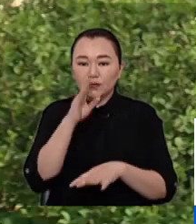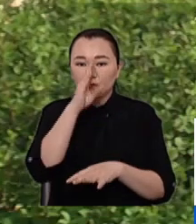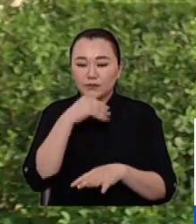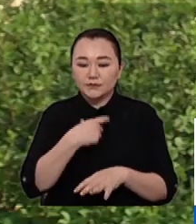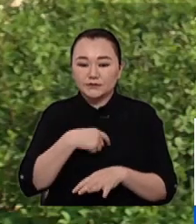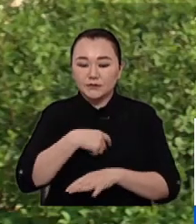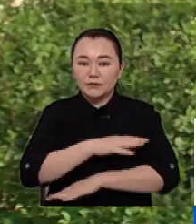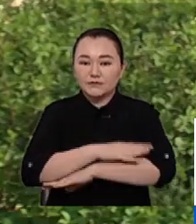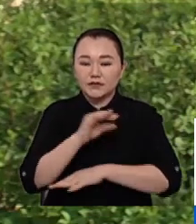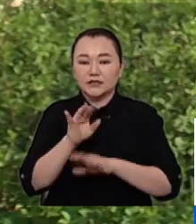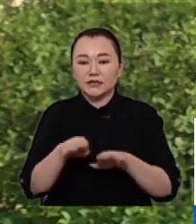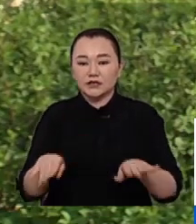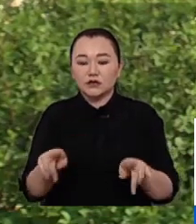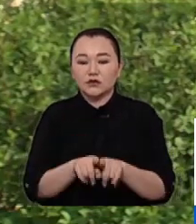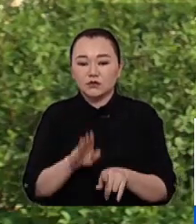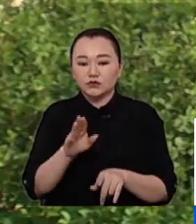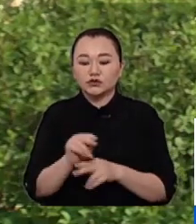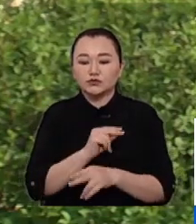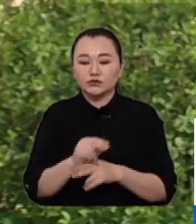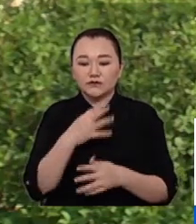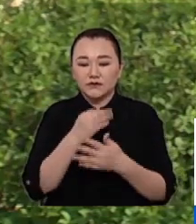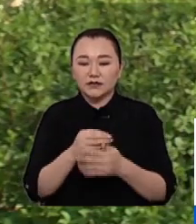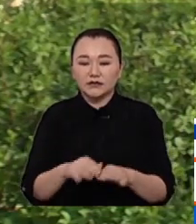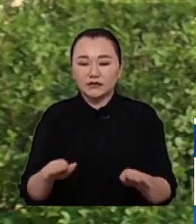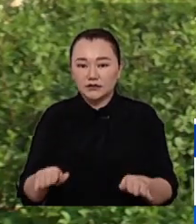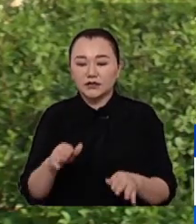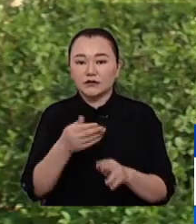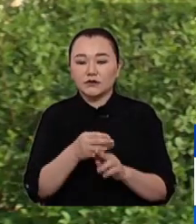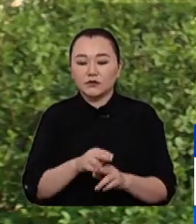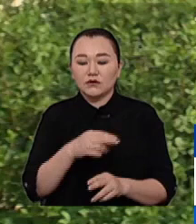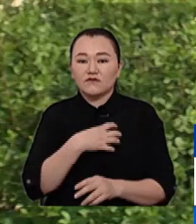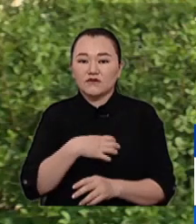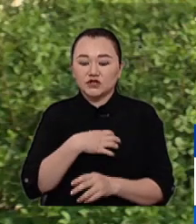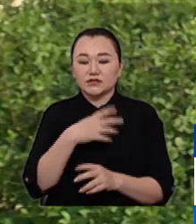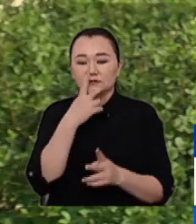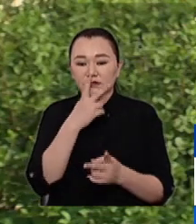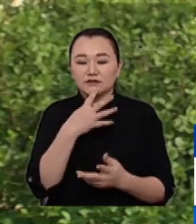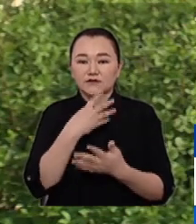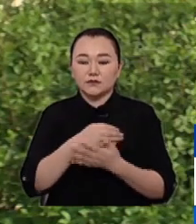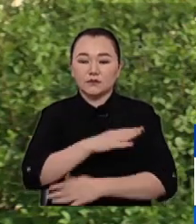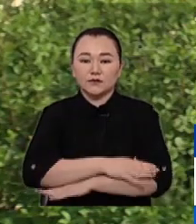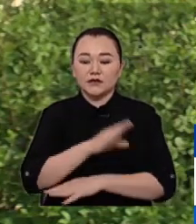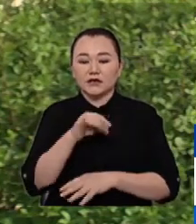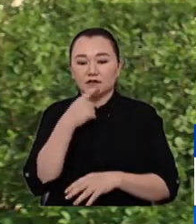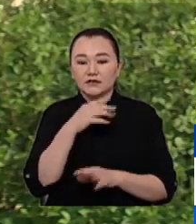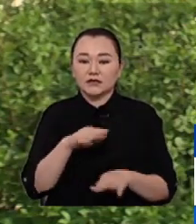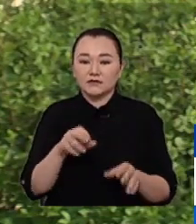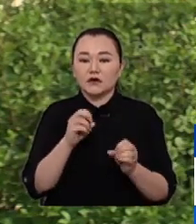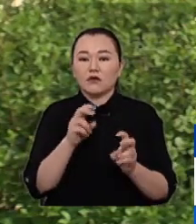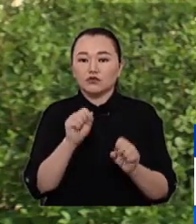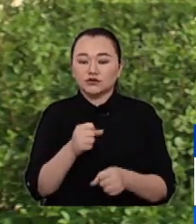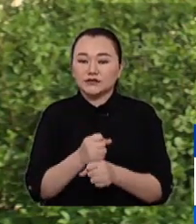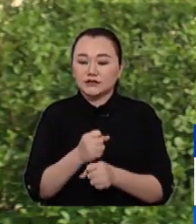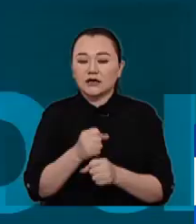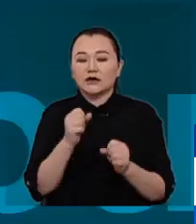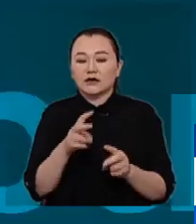вести себя и дети. Чему научат такие люди своих детей? Именно поэтому важно следить за своими поступками и говорить детям, как можно делать, а как